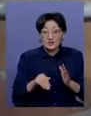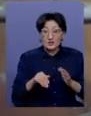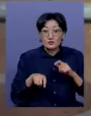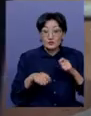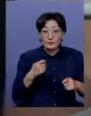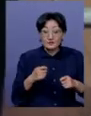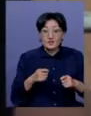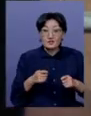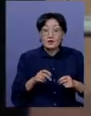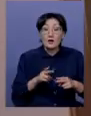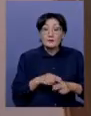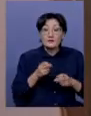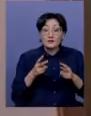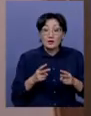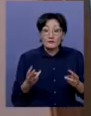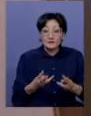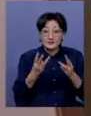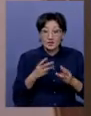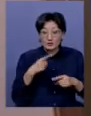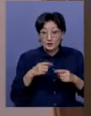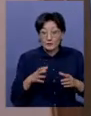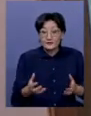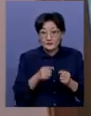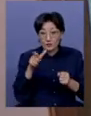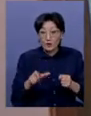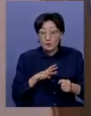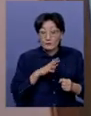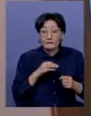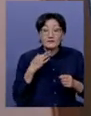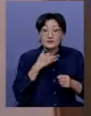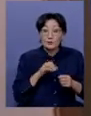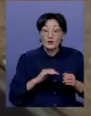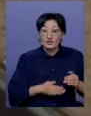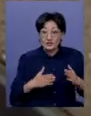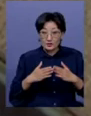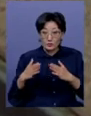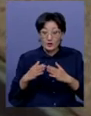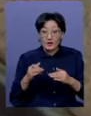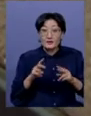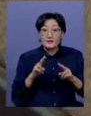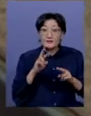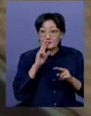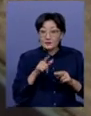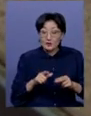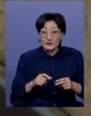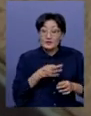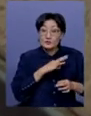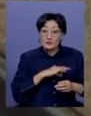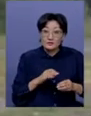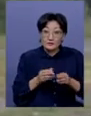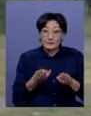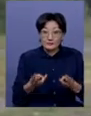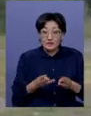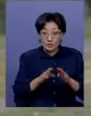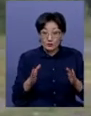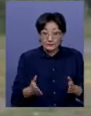нарушений правил пожарной безопасности. Возгорания, говорят спасатели, происходит в основном в частных домах из-за неправильной эксплуатации печей.